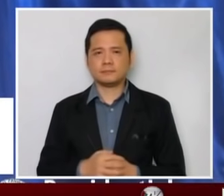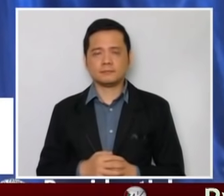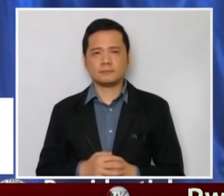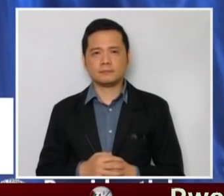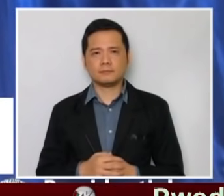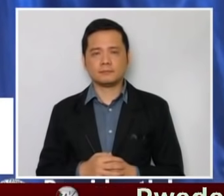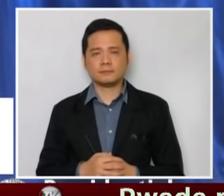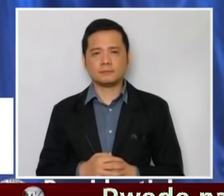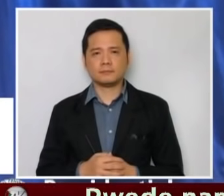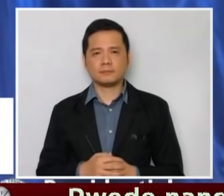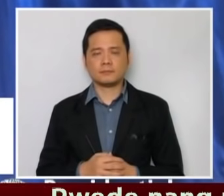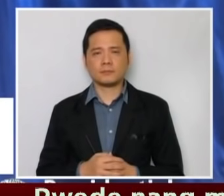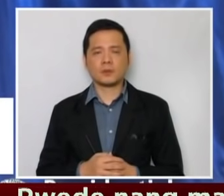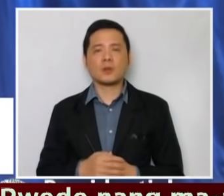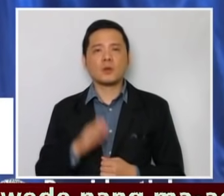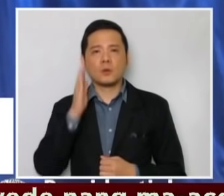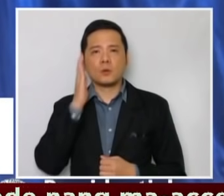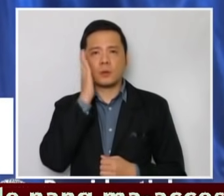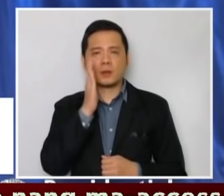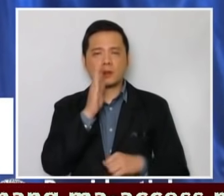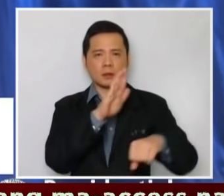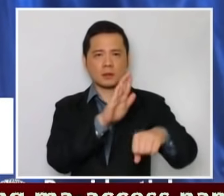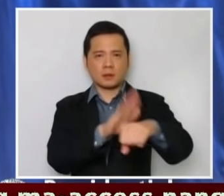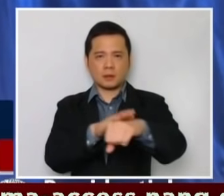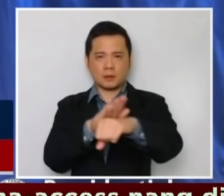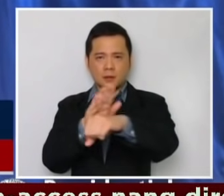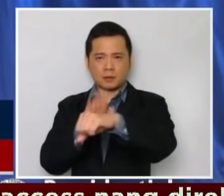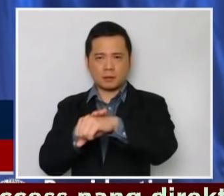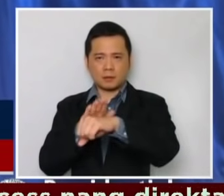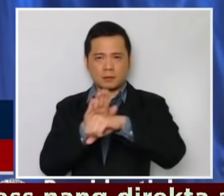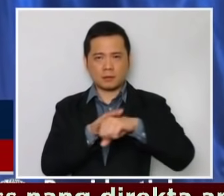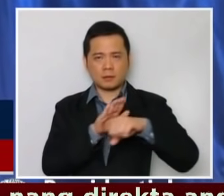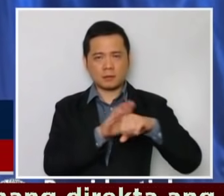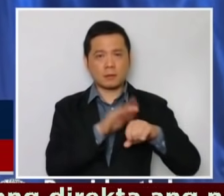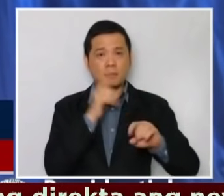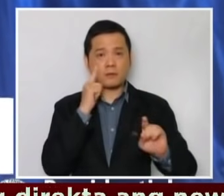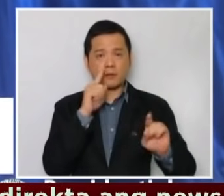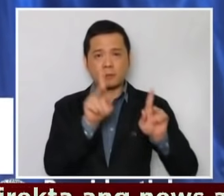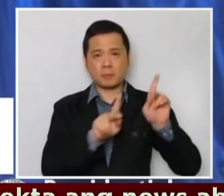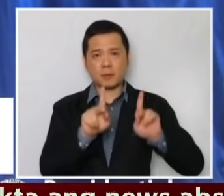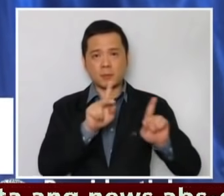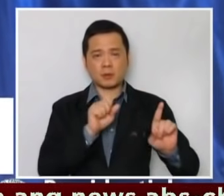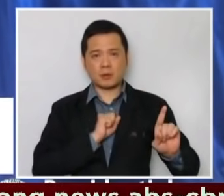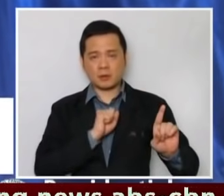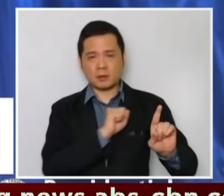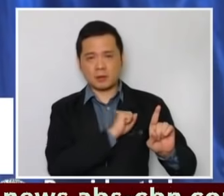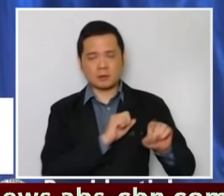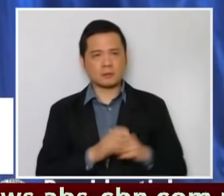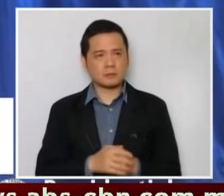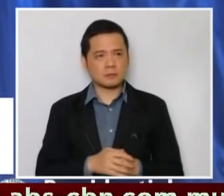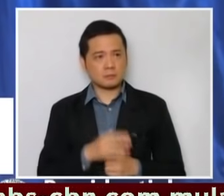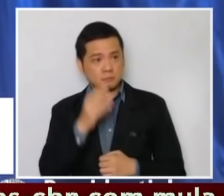giving this warning to the Senate. Ayaw ko ng gulo.